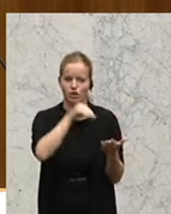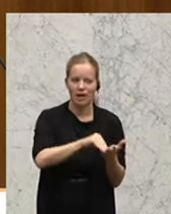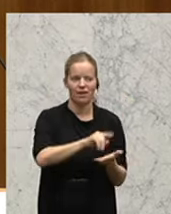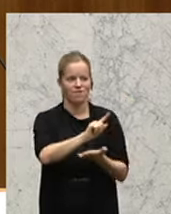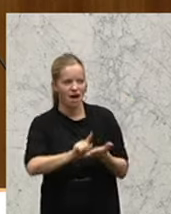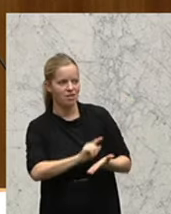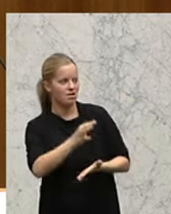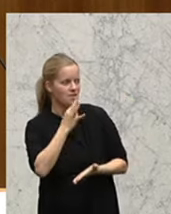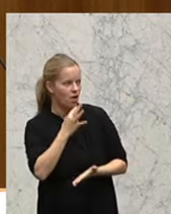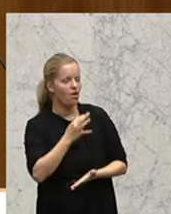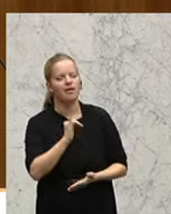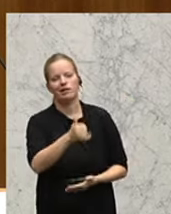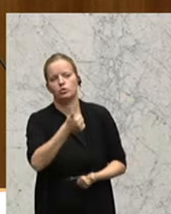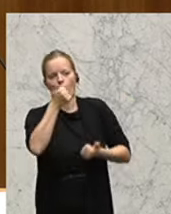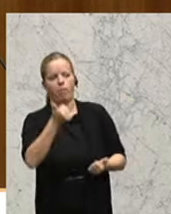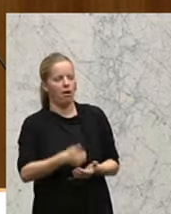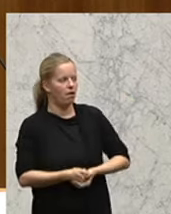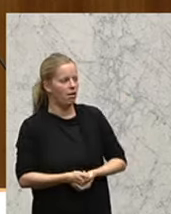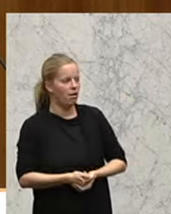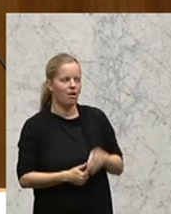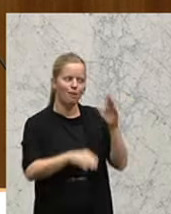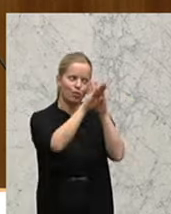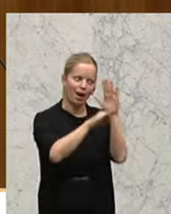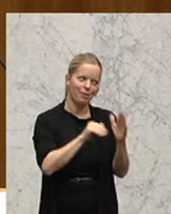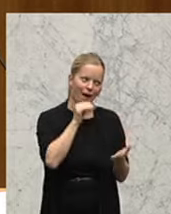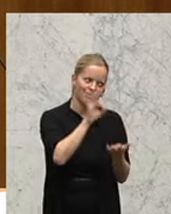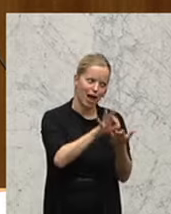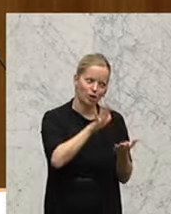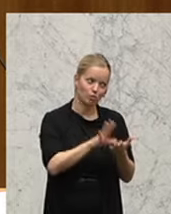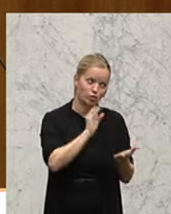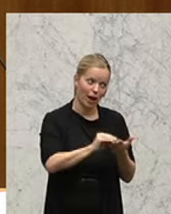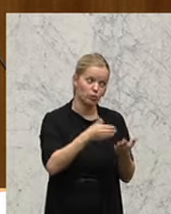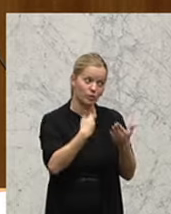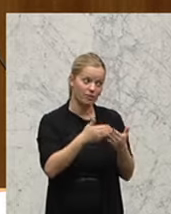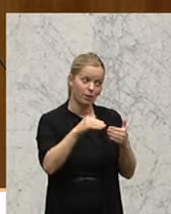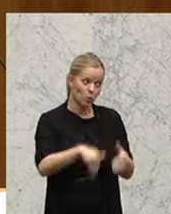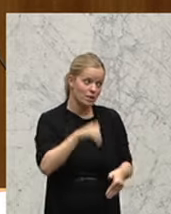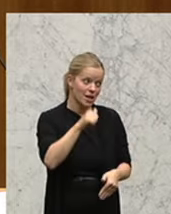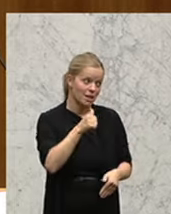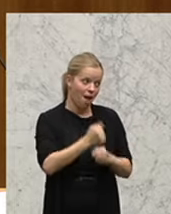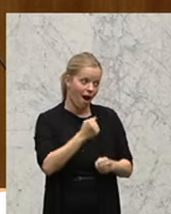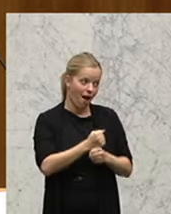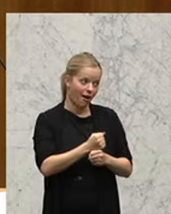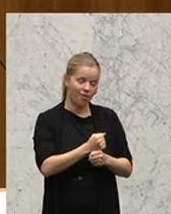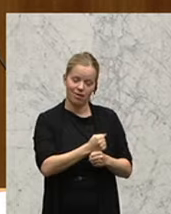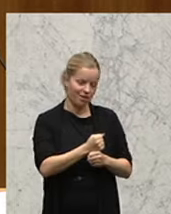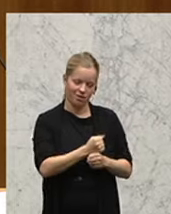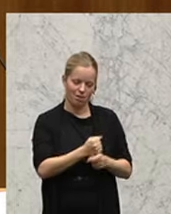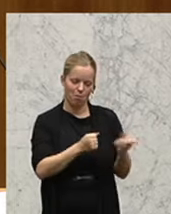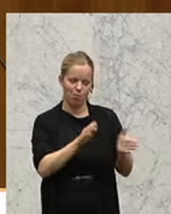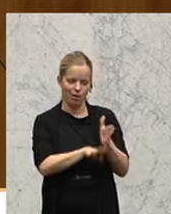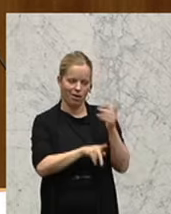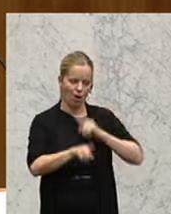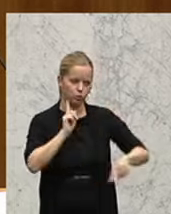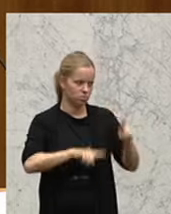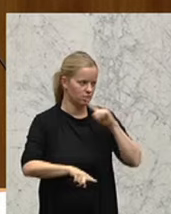Ja, super, weil Sie ins Programm kein Datum hineinschreiben, müssen Sie es gar nicht machen. Ja, so billig würde ich mir das als Regierungspartei